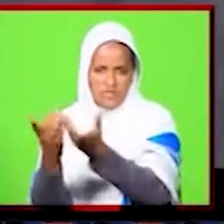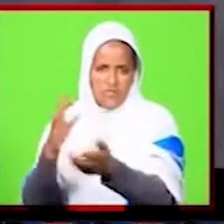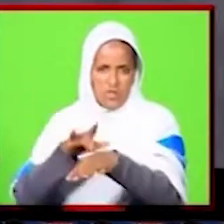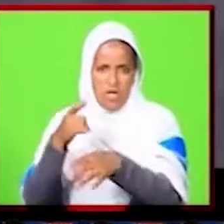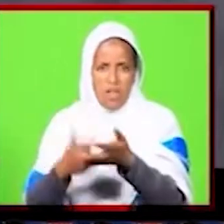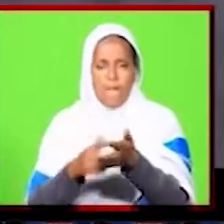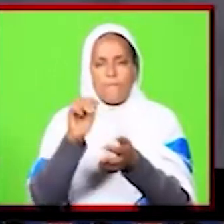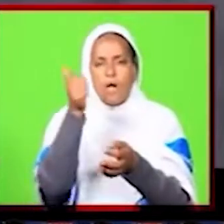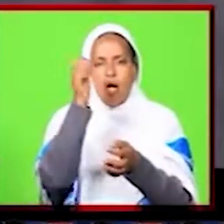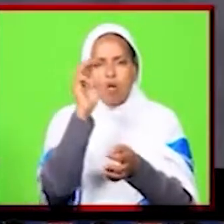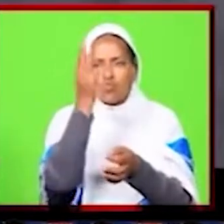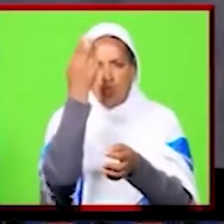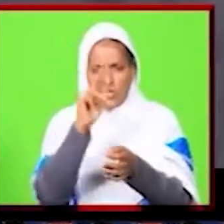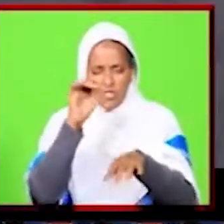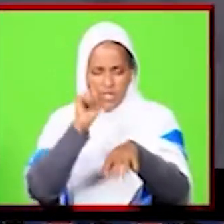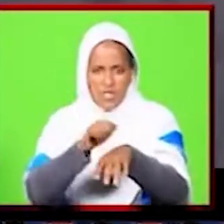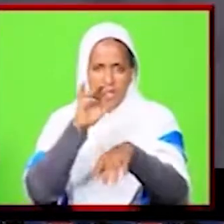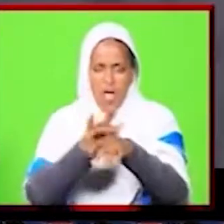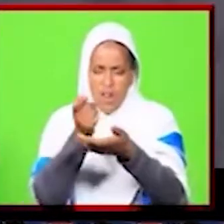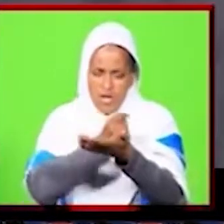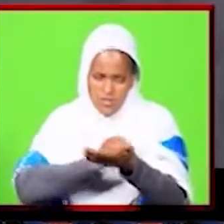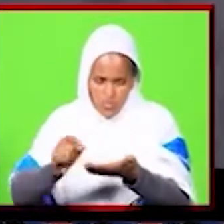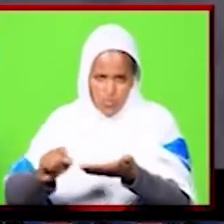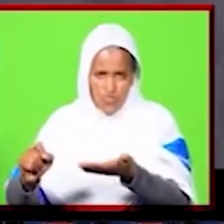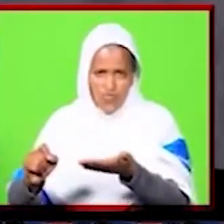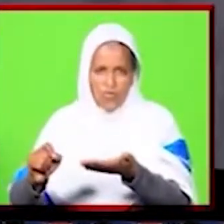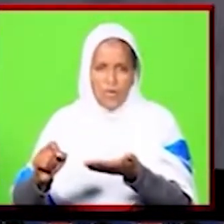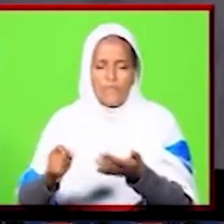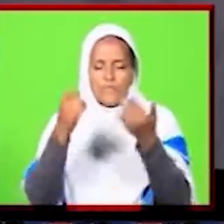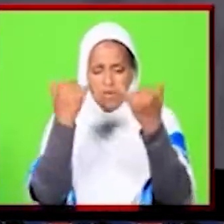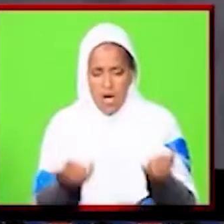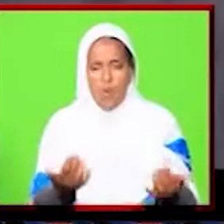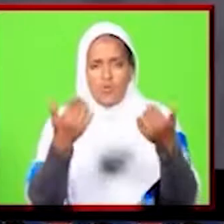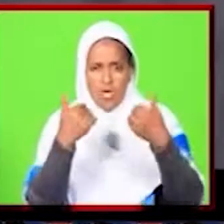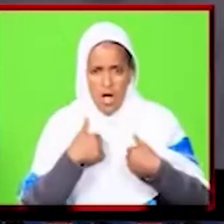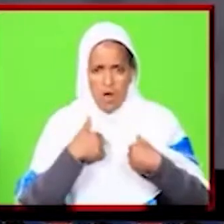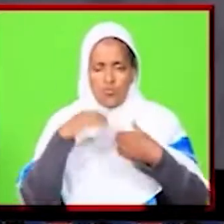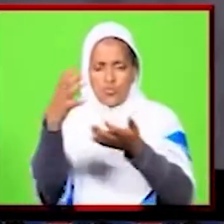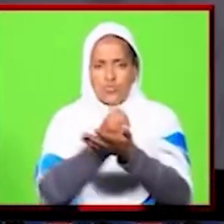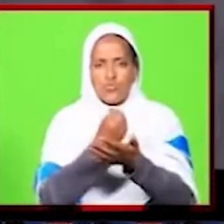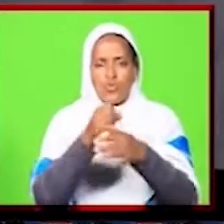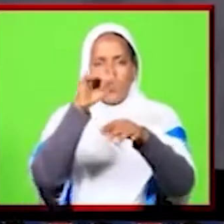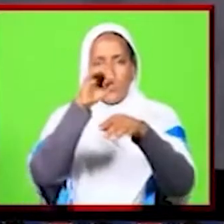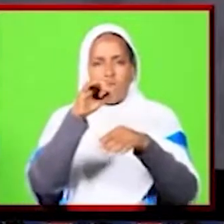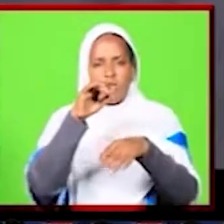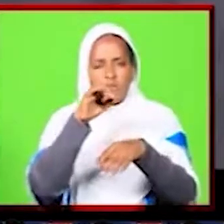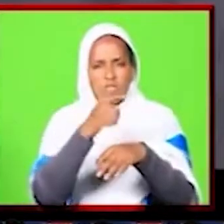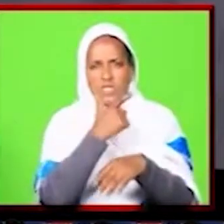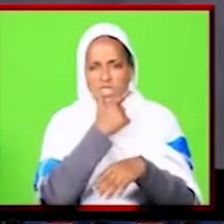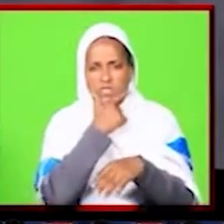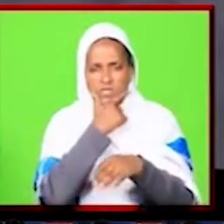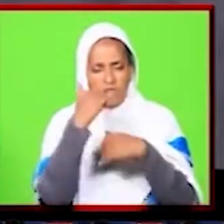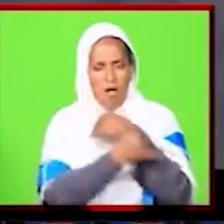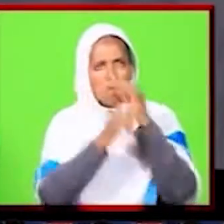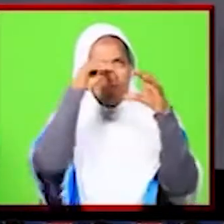በዛሬዋ ኢራን እና የተወሰነ የኢራቅ ክፍል፣ በአሶር የተገኘ የድንጋይ ላይ ጽሑፍ፣ ድንጋይ ላይ የተጻፈ ጽሑፍ አሁን ያለው